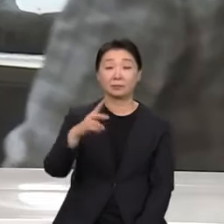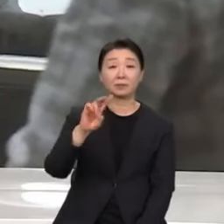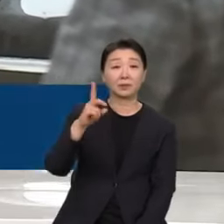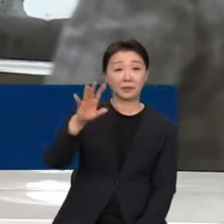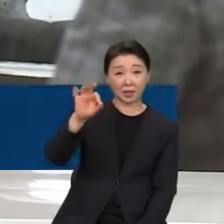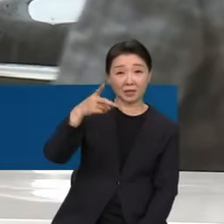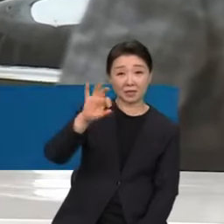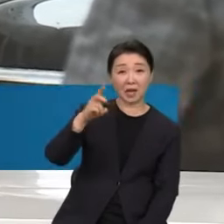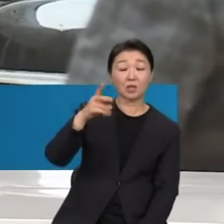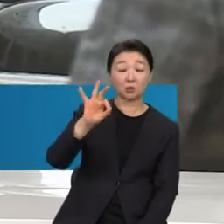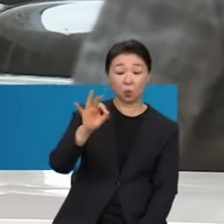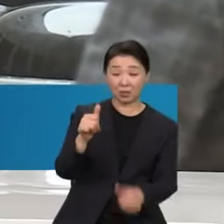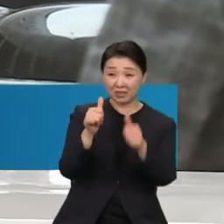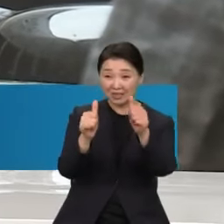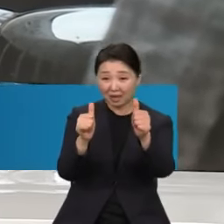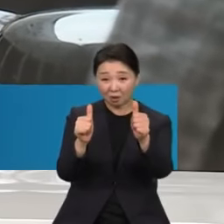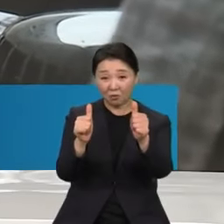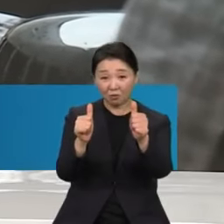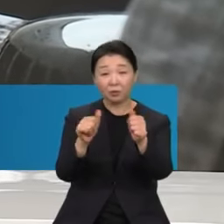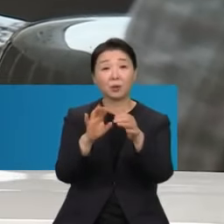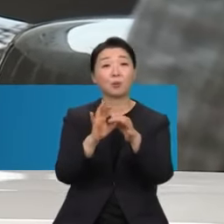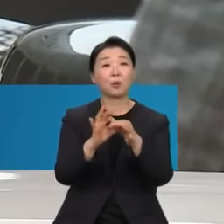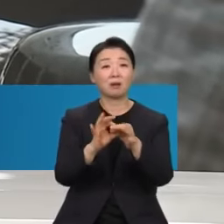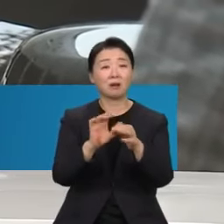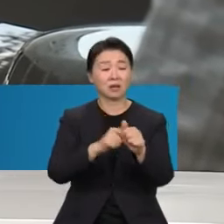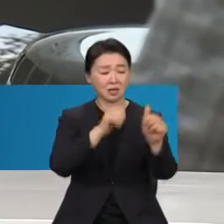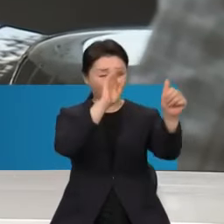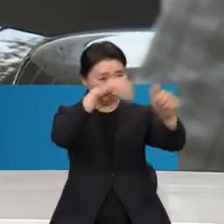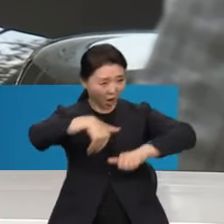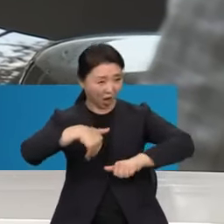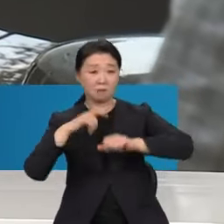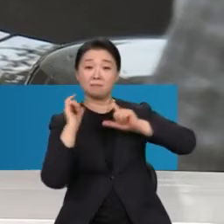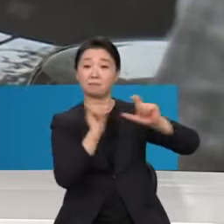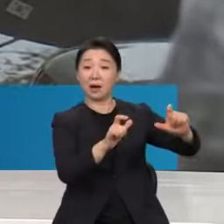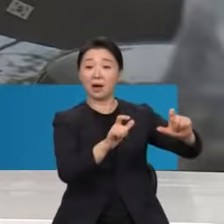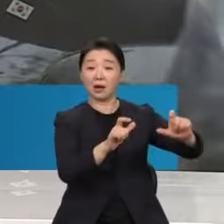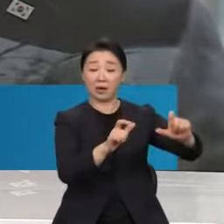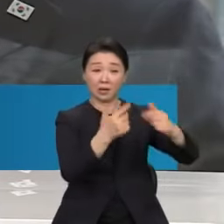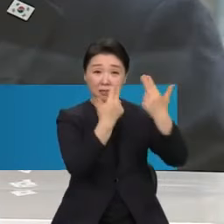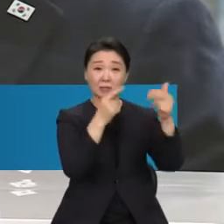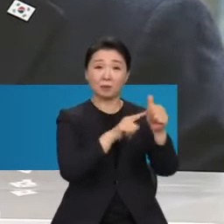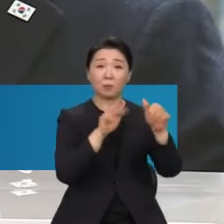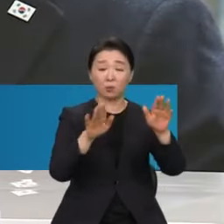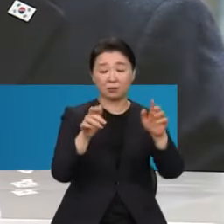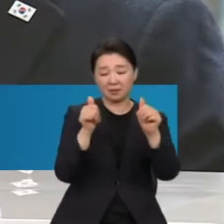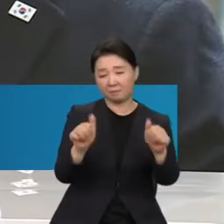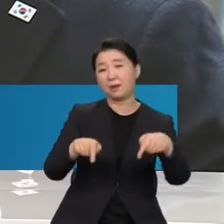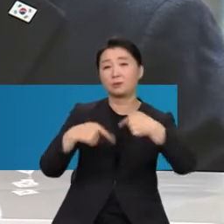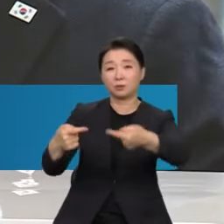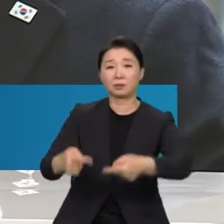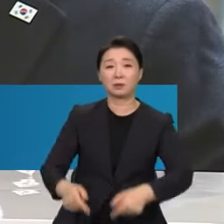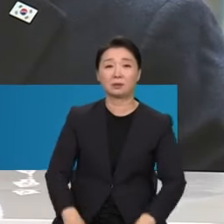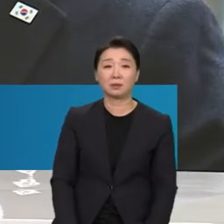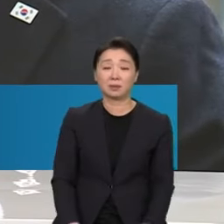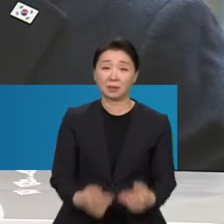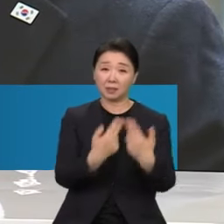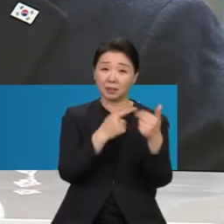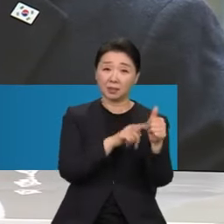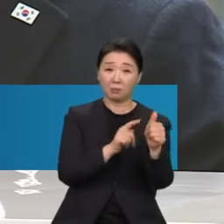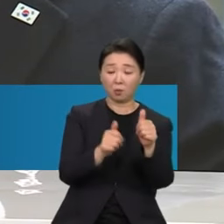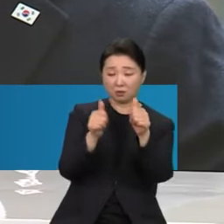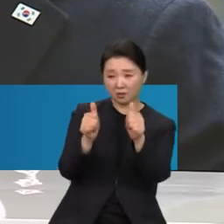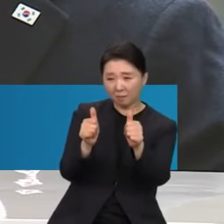대장동 사건 재판부로부터 강제구인 경고를 받았던 이재명 대표가 오늘은 재판에 출석했습니다. 이